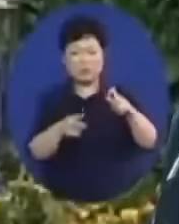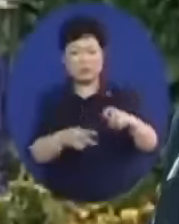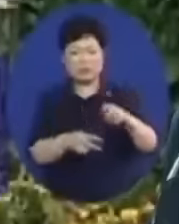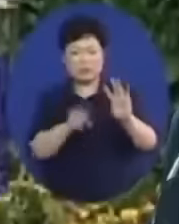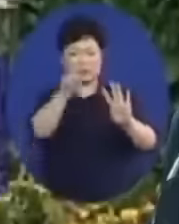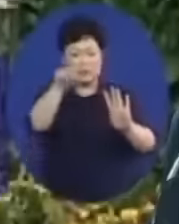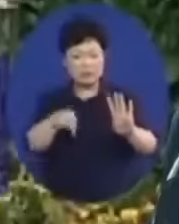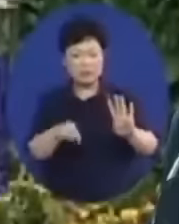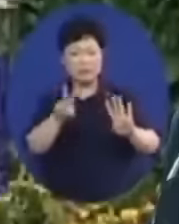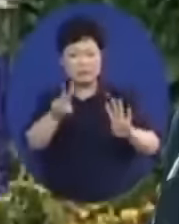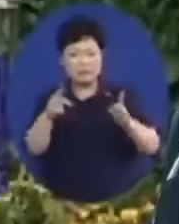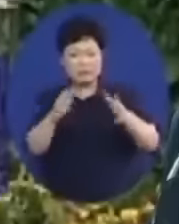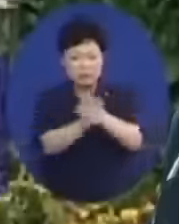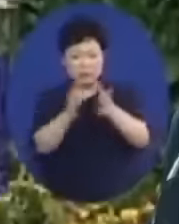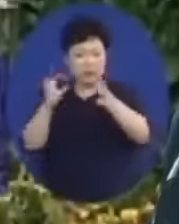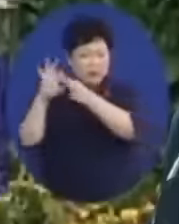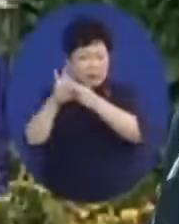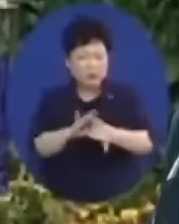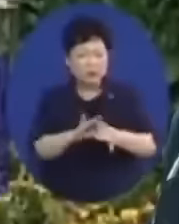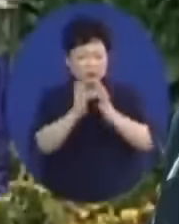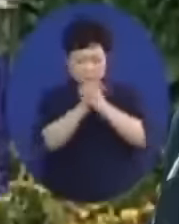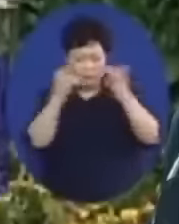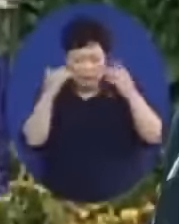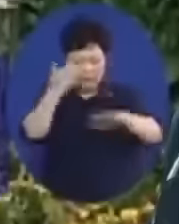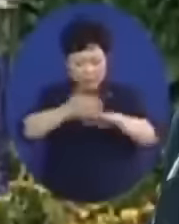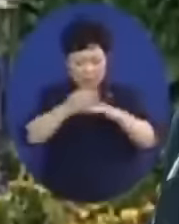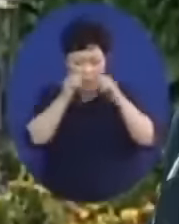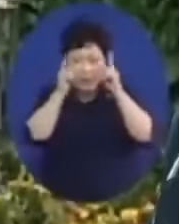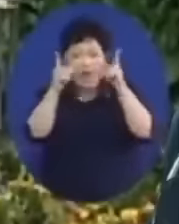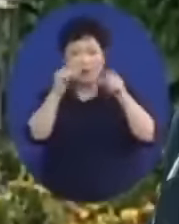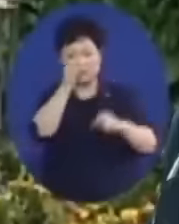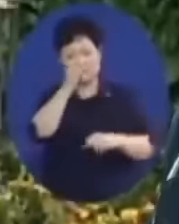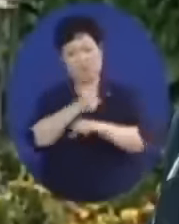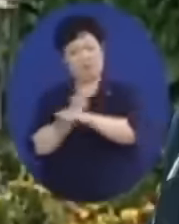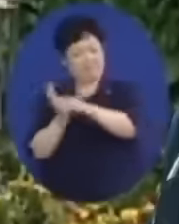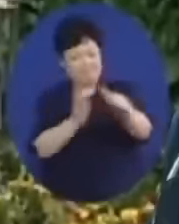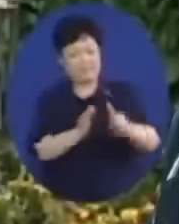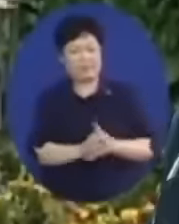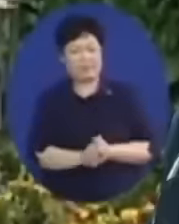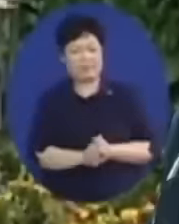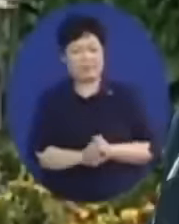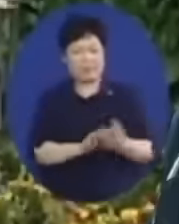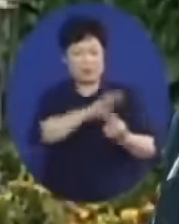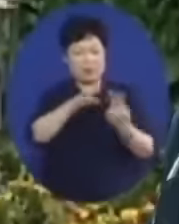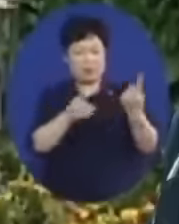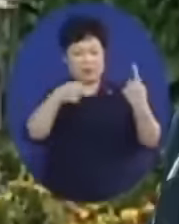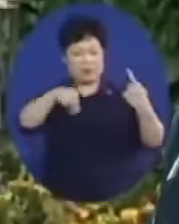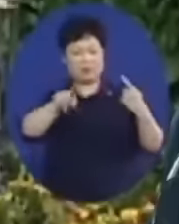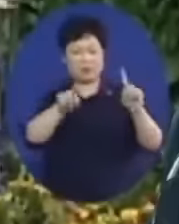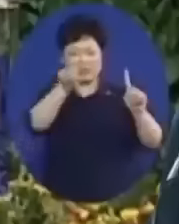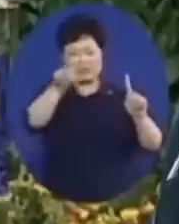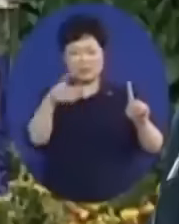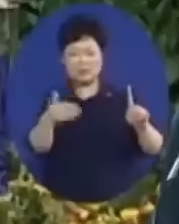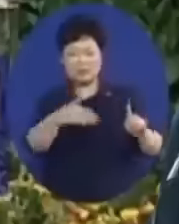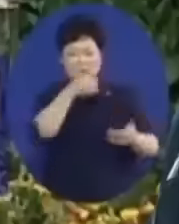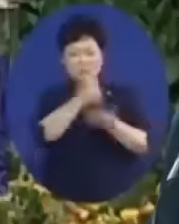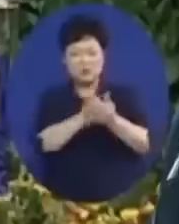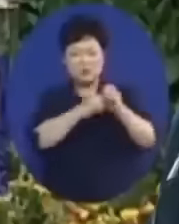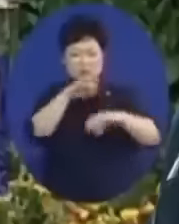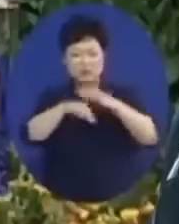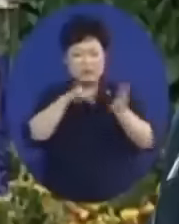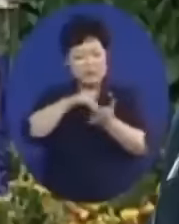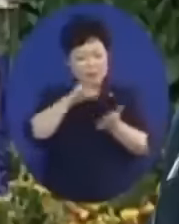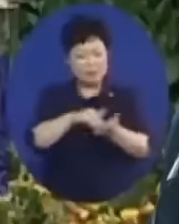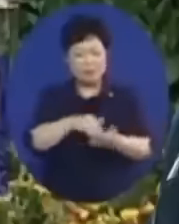계속하고 기도에 항상 깨어있으라고 말하는 것입니다. 기도를 계속해야 돼요. 요한 1서 1장 9절에 만일 우리가 우리 죄를 자백하면